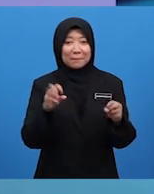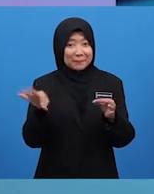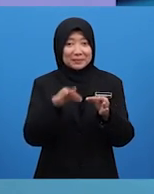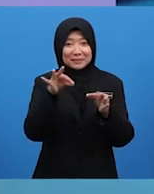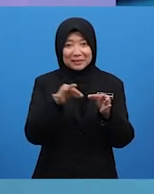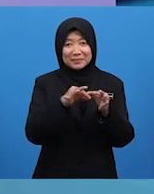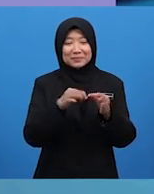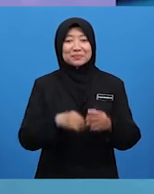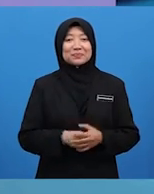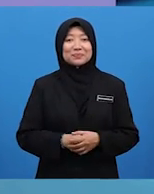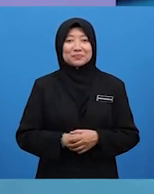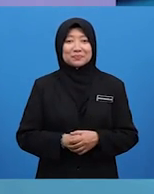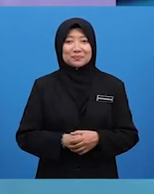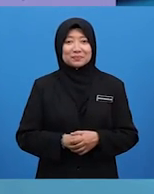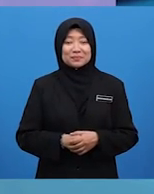dijahit.